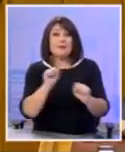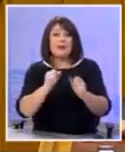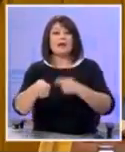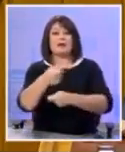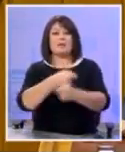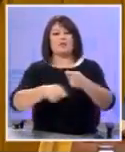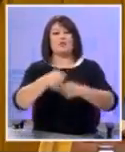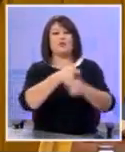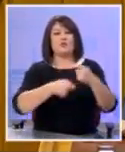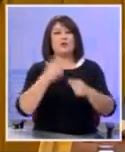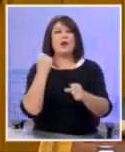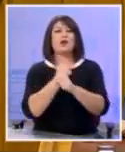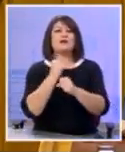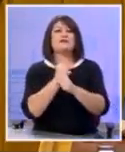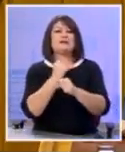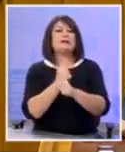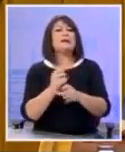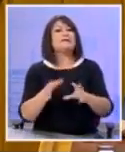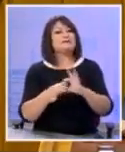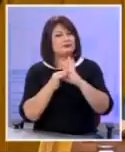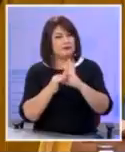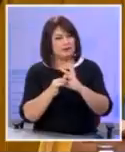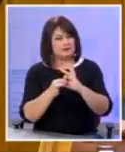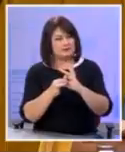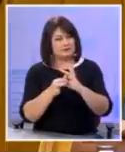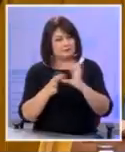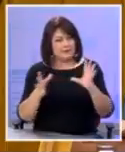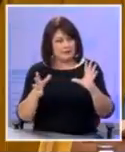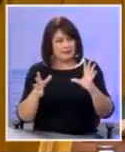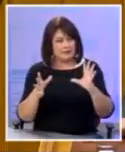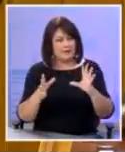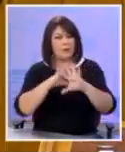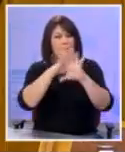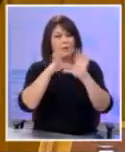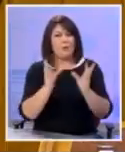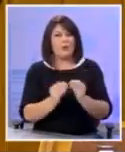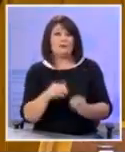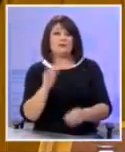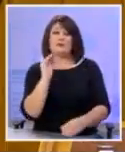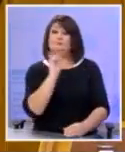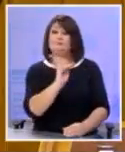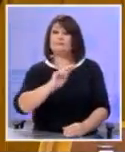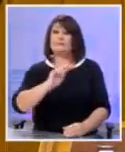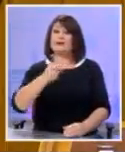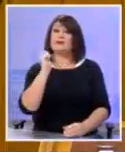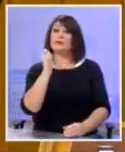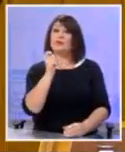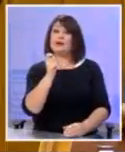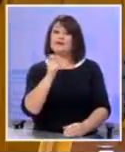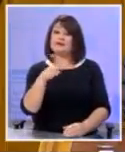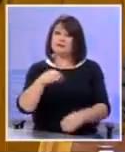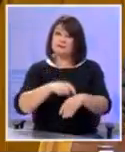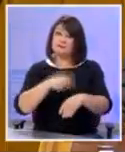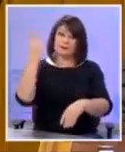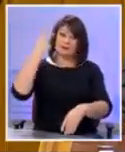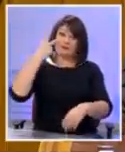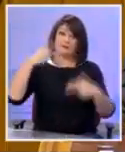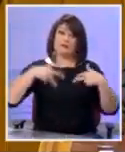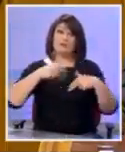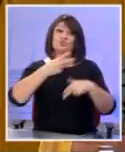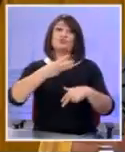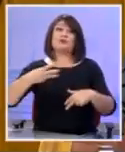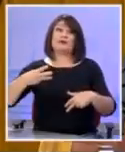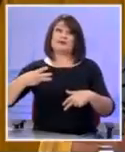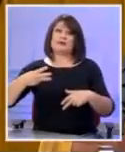αγοράς και των εργασιακών σχέσεων. Και για όλα αυτά, κύριοι της αντιπολίτευσης, κατηγορείται την κυβέρνηση του